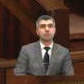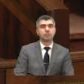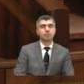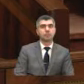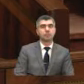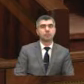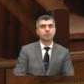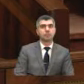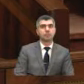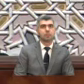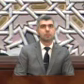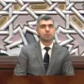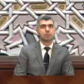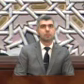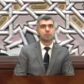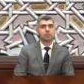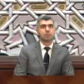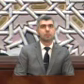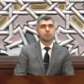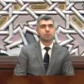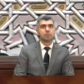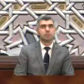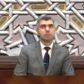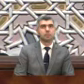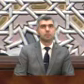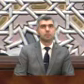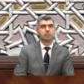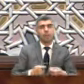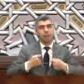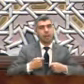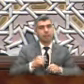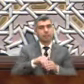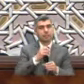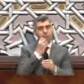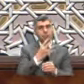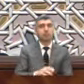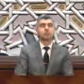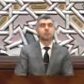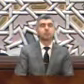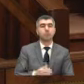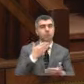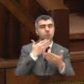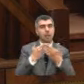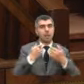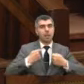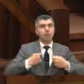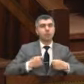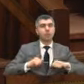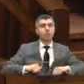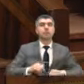وكرمناك بالإنصات، كرم سيد الرئيس بالإنصات أيضا. تفضل سيد الرئيس، تفضل. شكرا سيد الرئيس. سيد